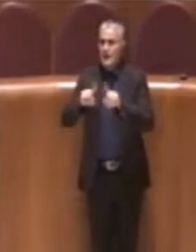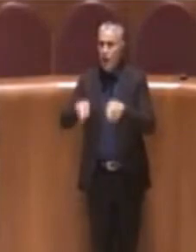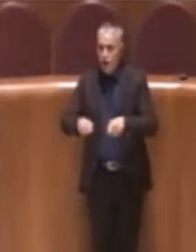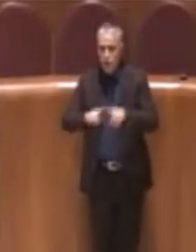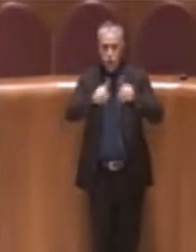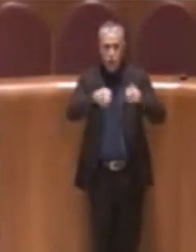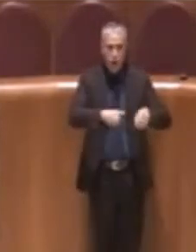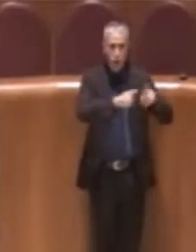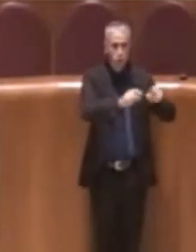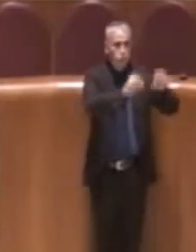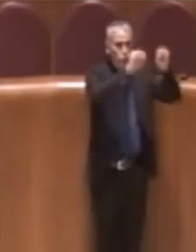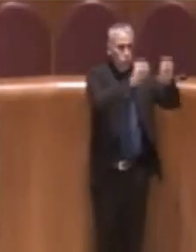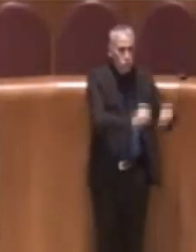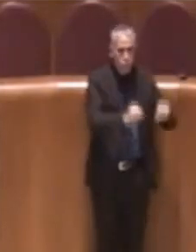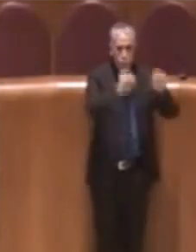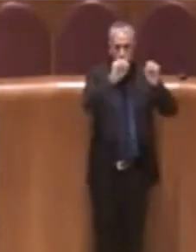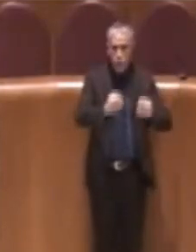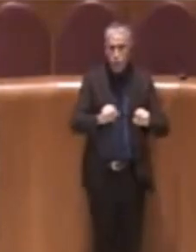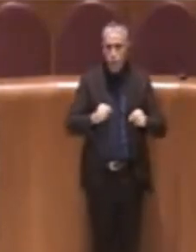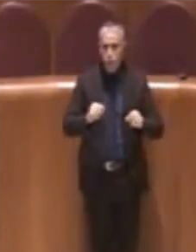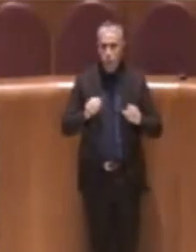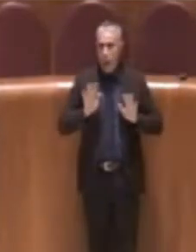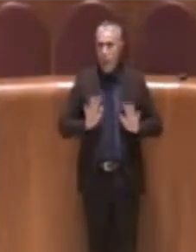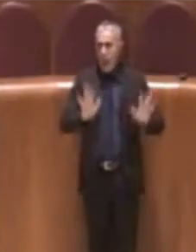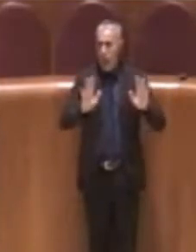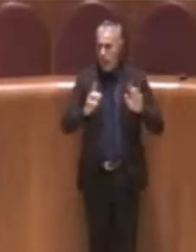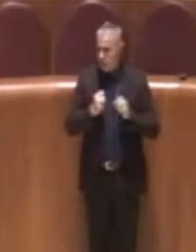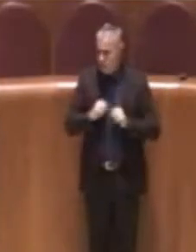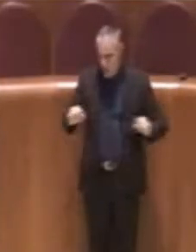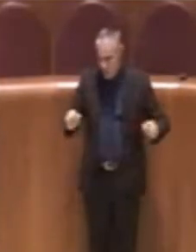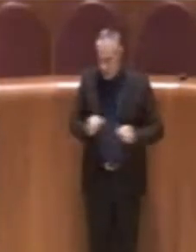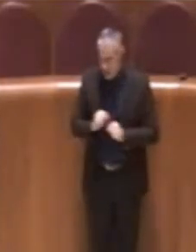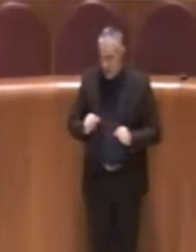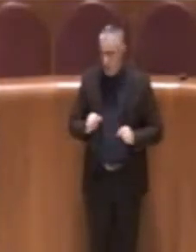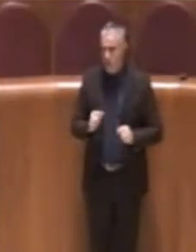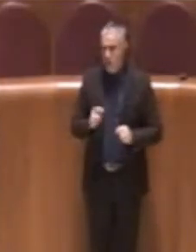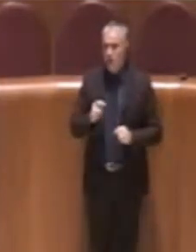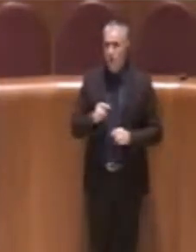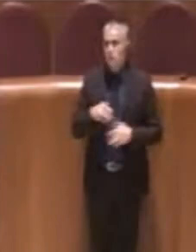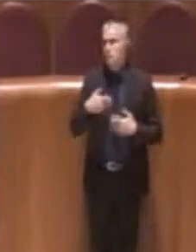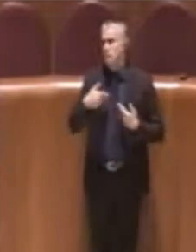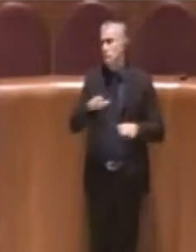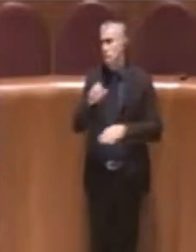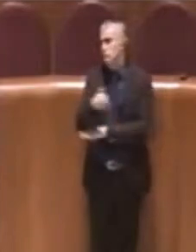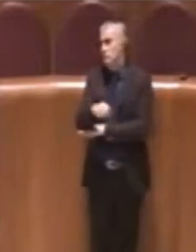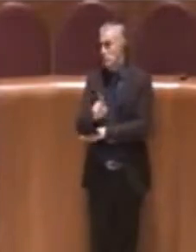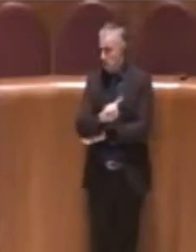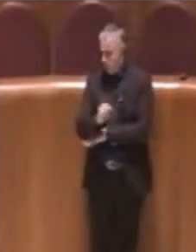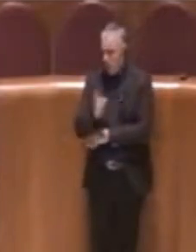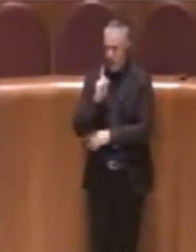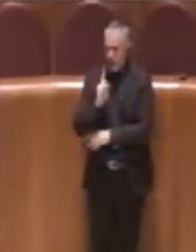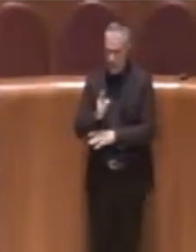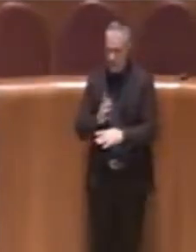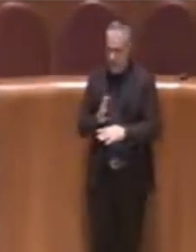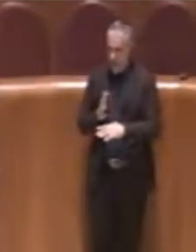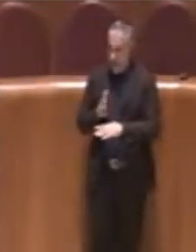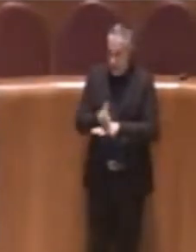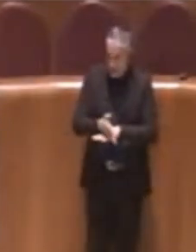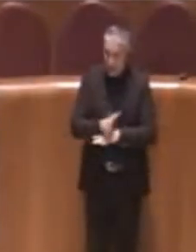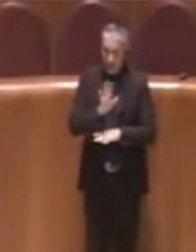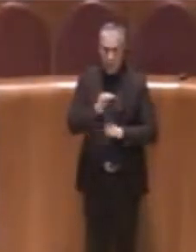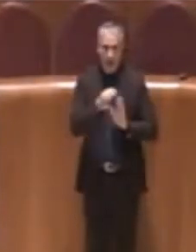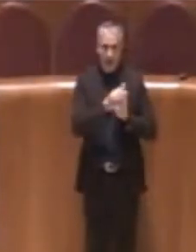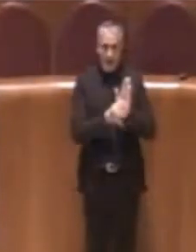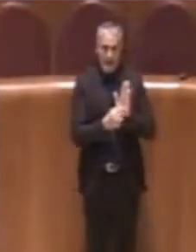chiudono. Non si può ignorare, non si può agire senza un criterio, e questo l'hanno detto anche altri consiglieri che sono